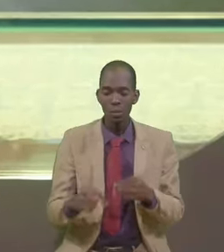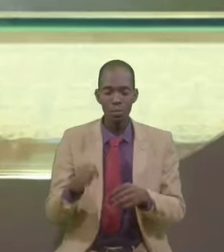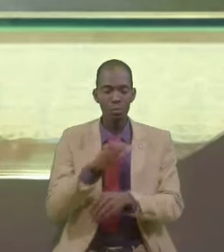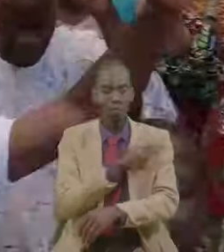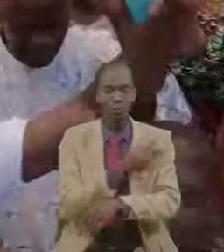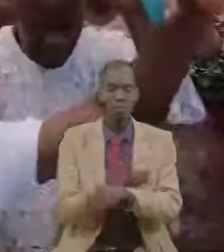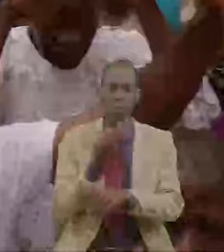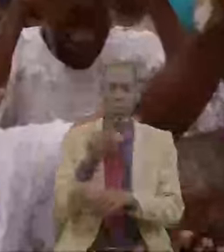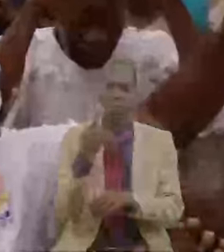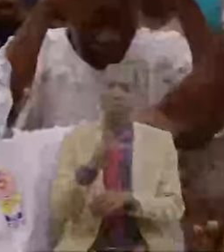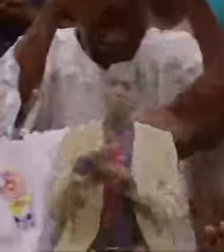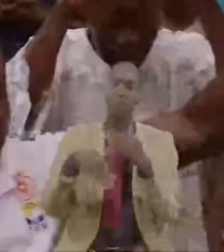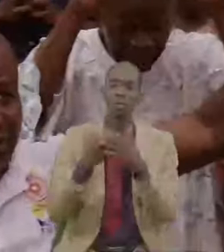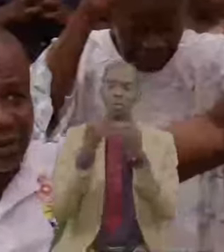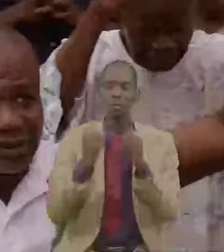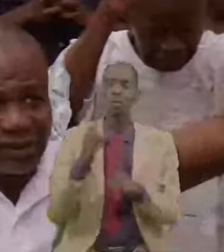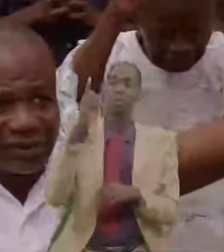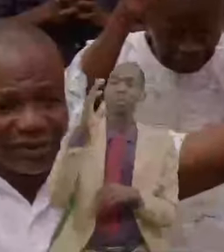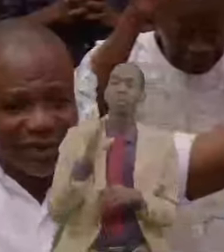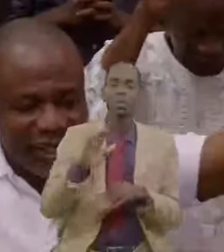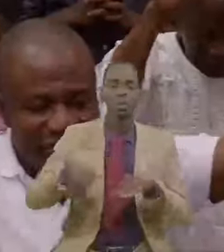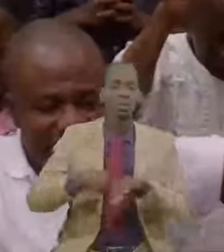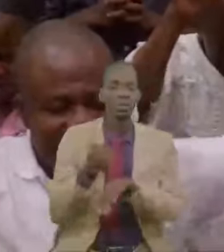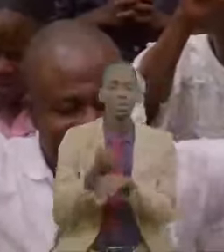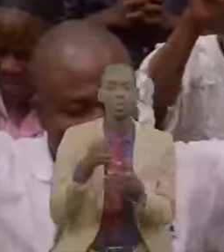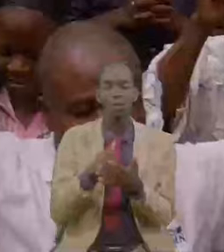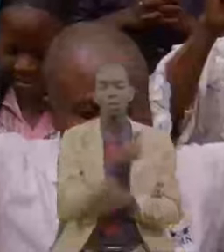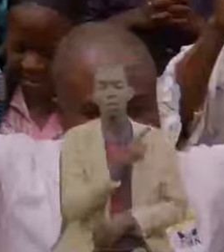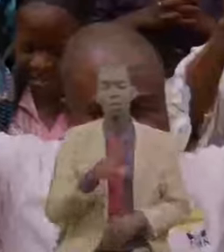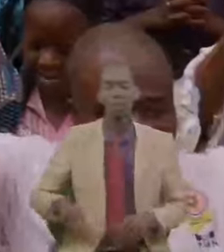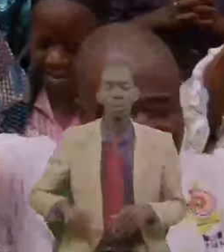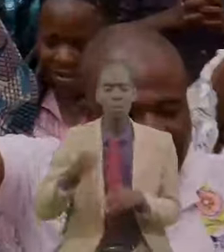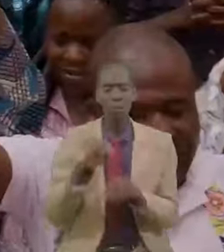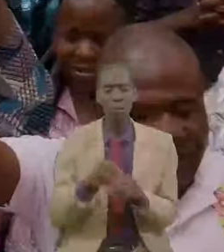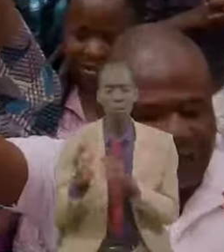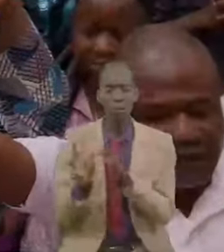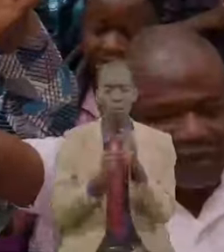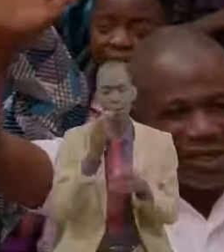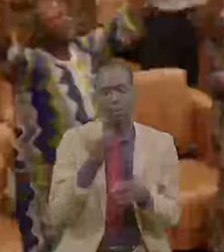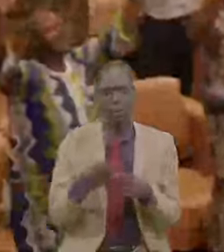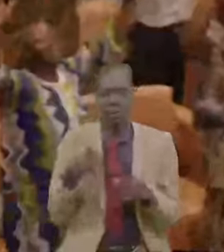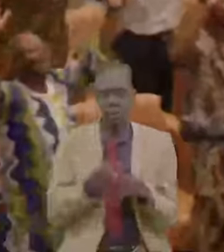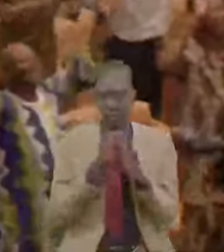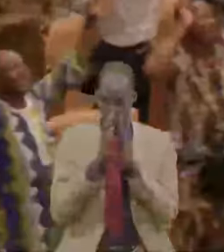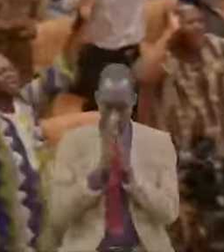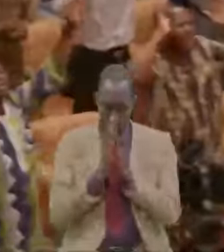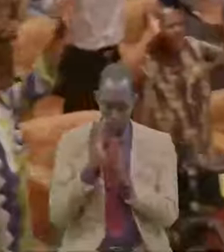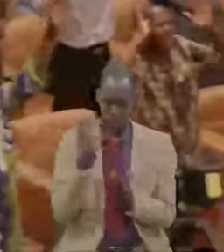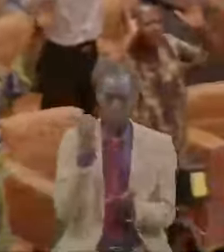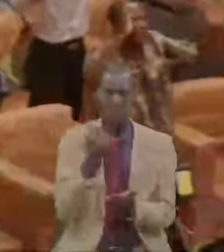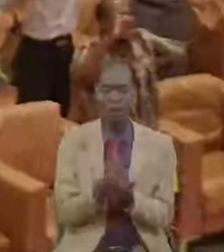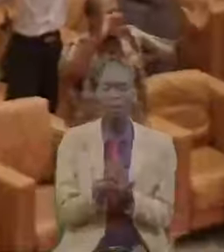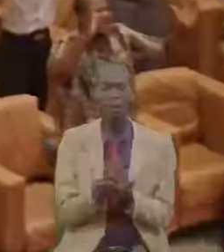expérimente la force du Tout-Puissant. Confirme le Seigneur. Au nom de Jésus, nous